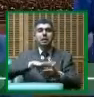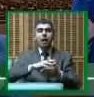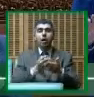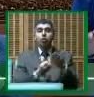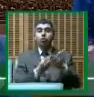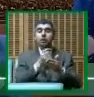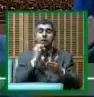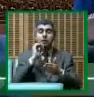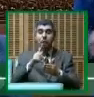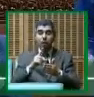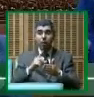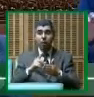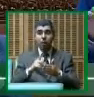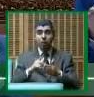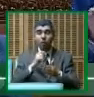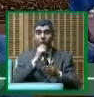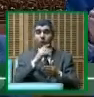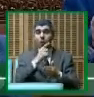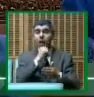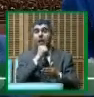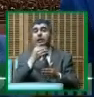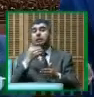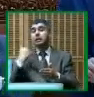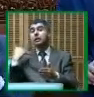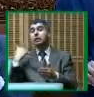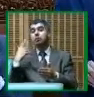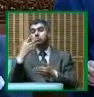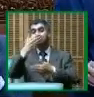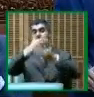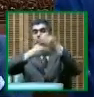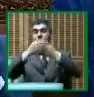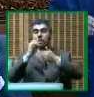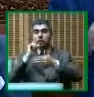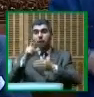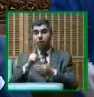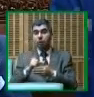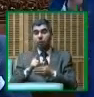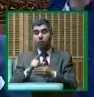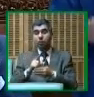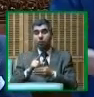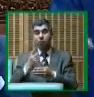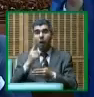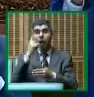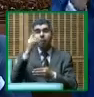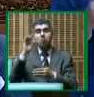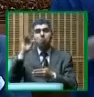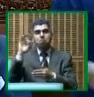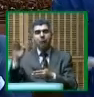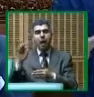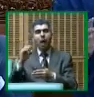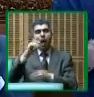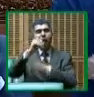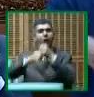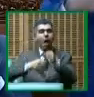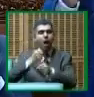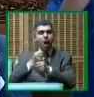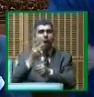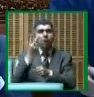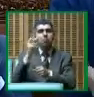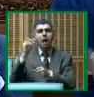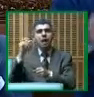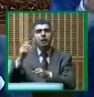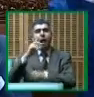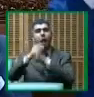وهذا إشكالية خاصة مرتبطة بقدم البناء، لأنه يعود إلى 100 سنة،